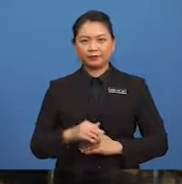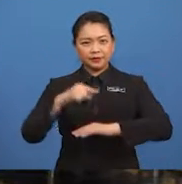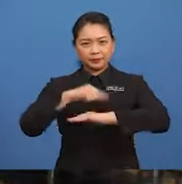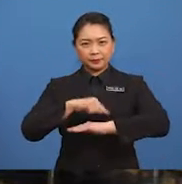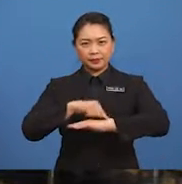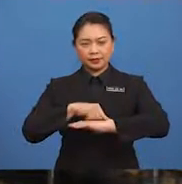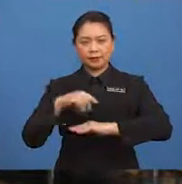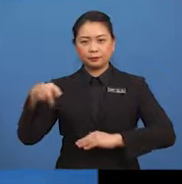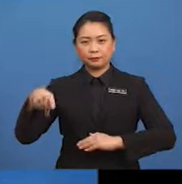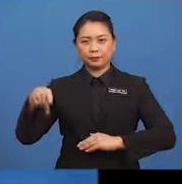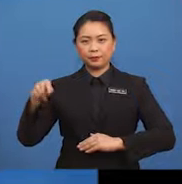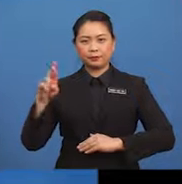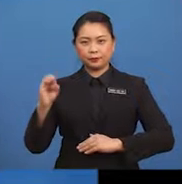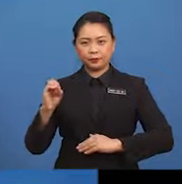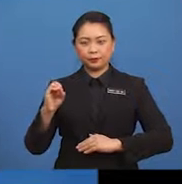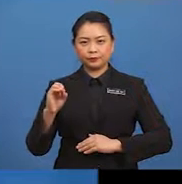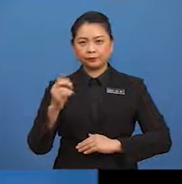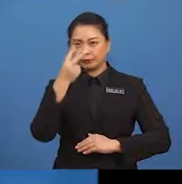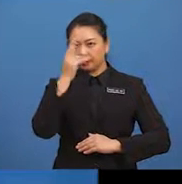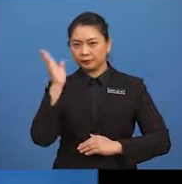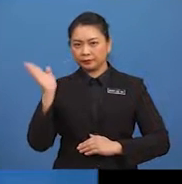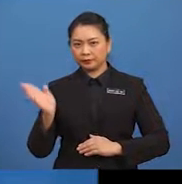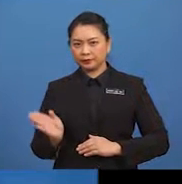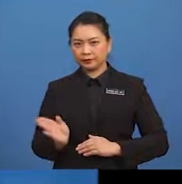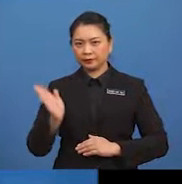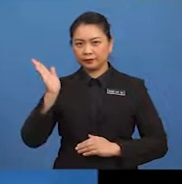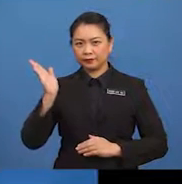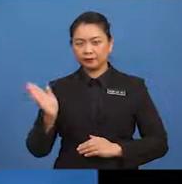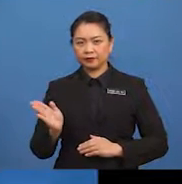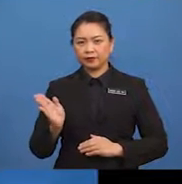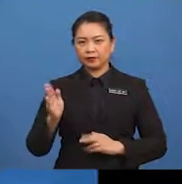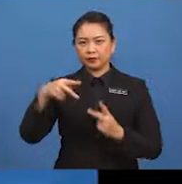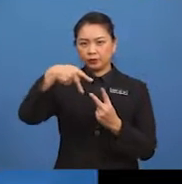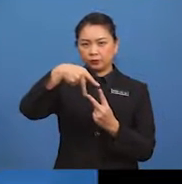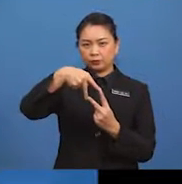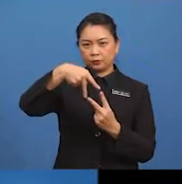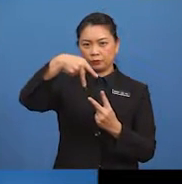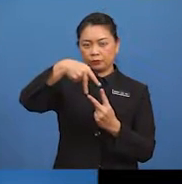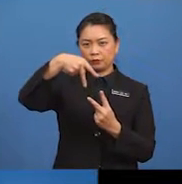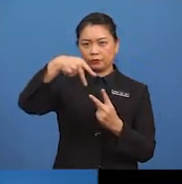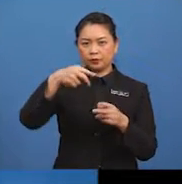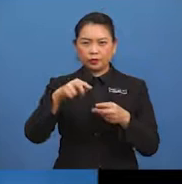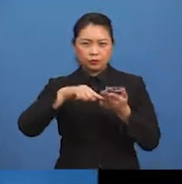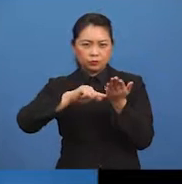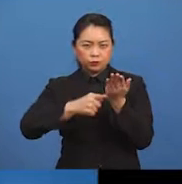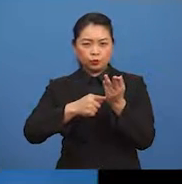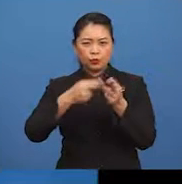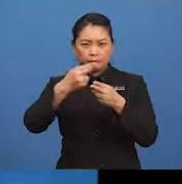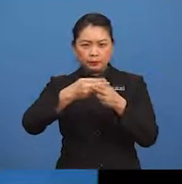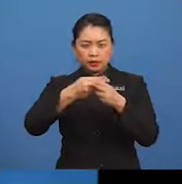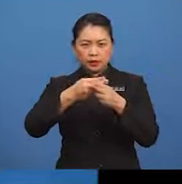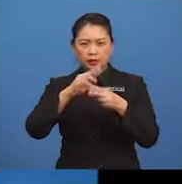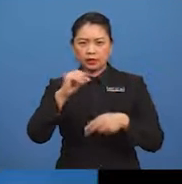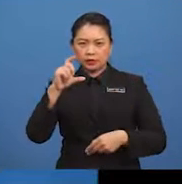Semasa profasa, kromatin mula memendek dan menebal di dalam nukleus